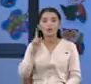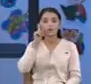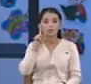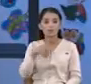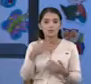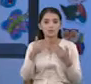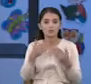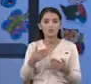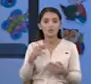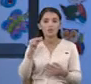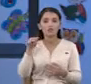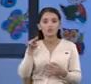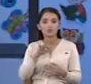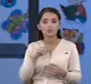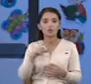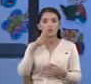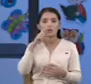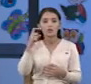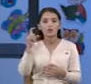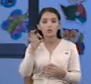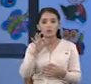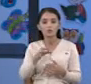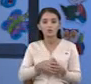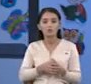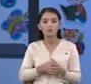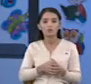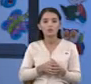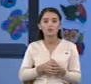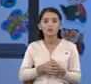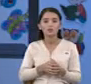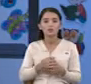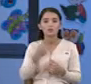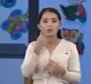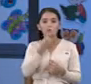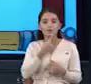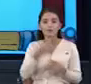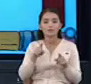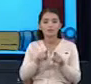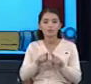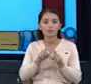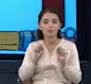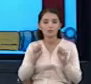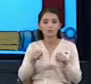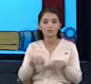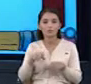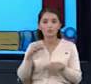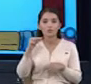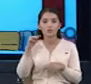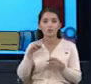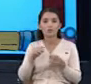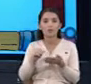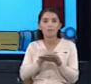А знаете ли вы, что такое эхо? Проявляет себя эхо таким образом,